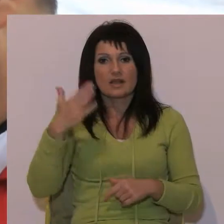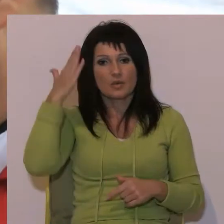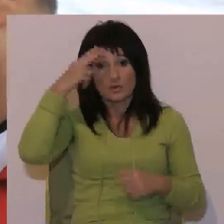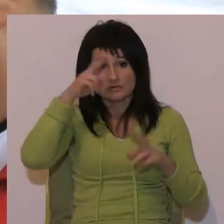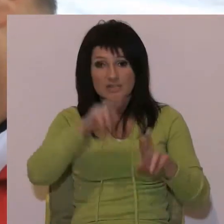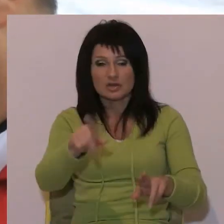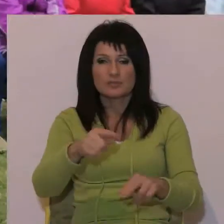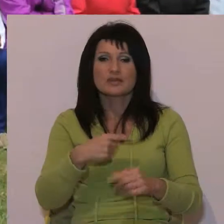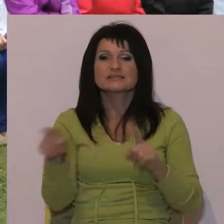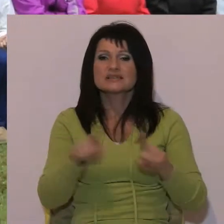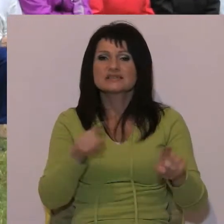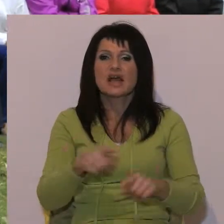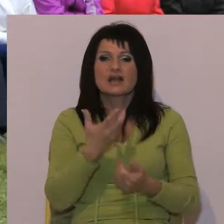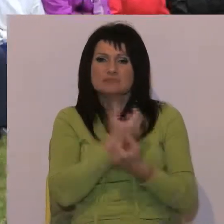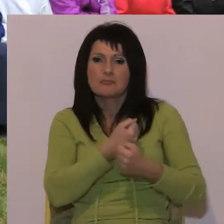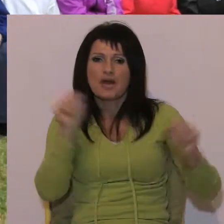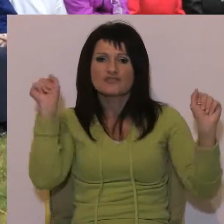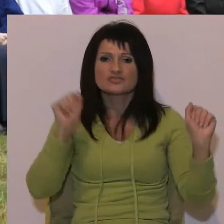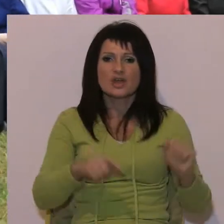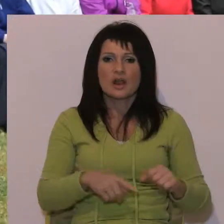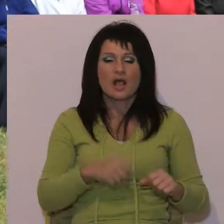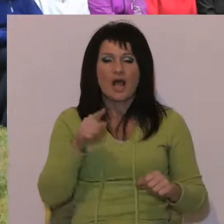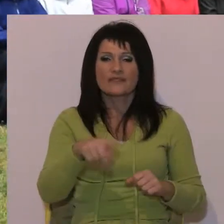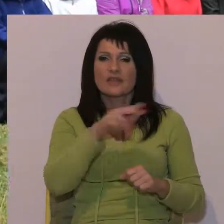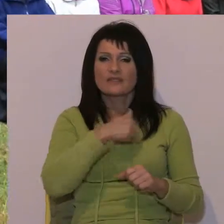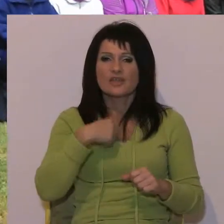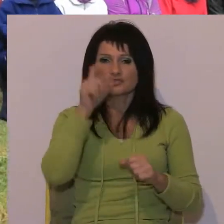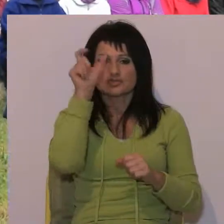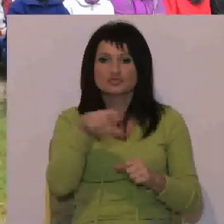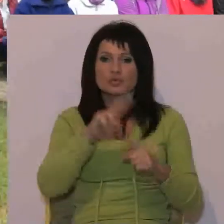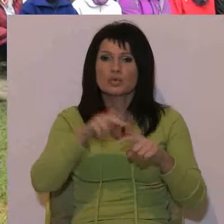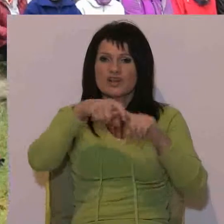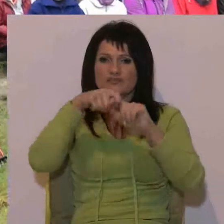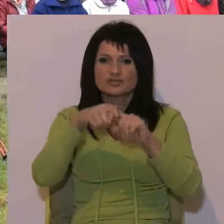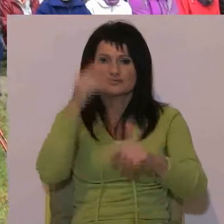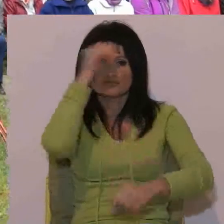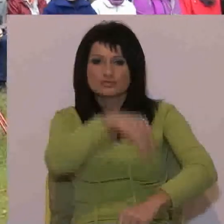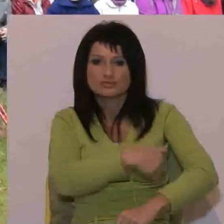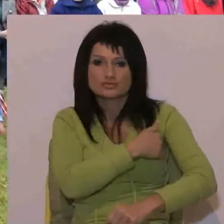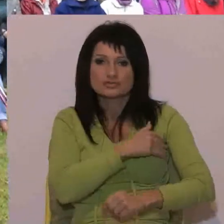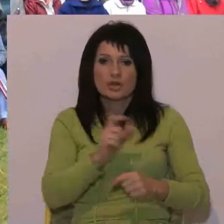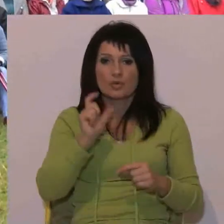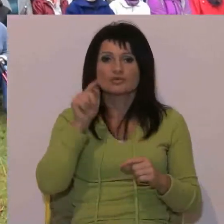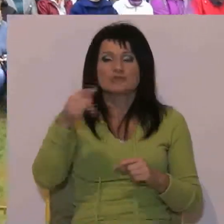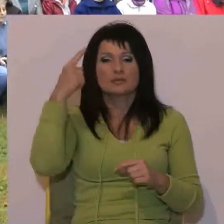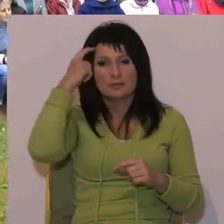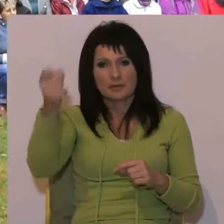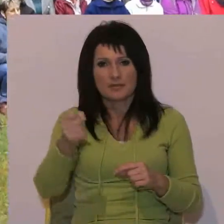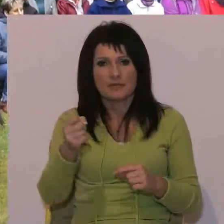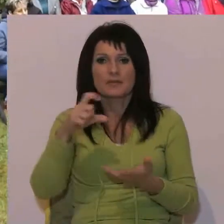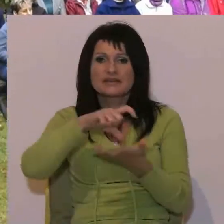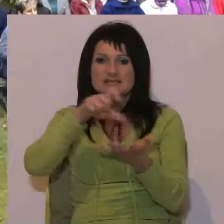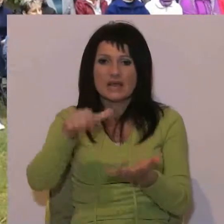naszego Zbawiciela. A te nasze krzyże, które wiszą w szkołach, co o nich pamiętamy, w